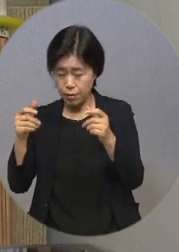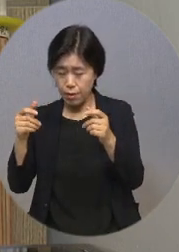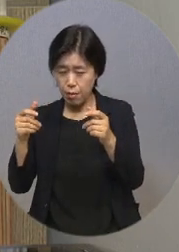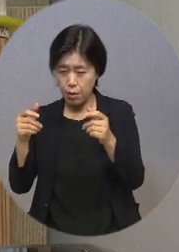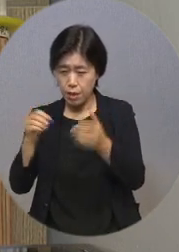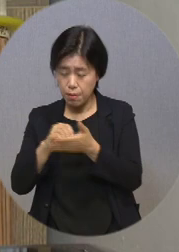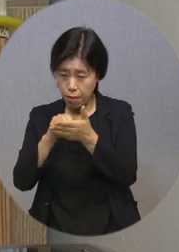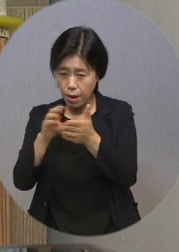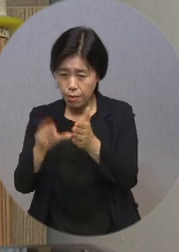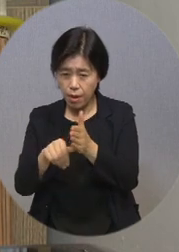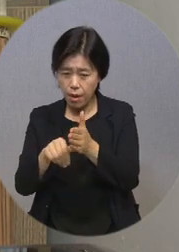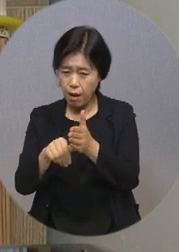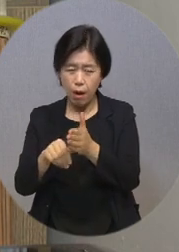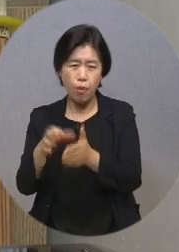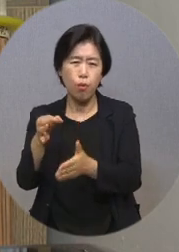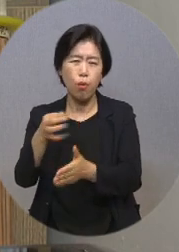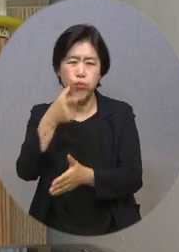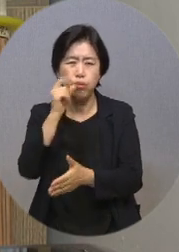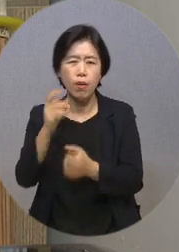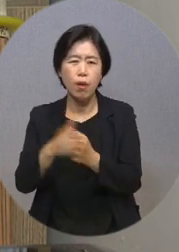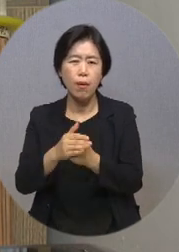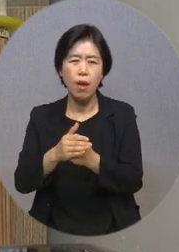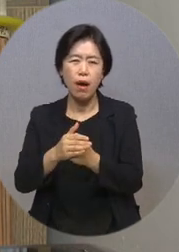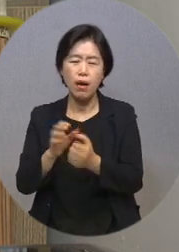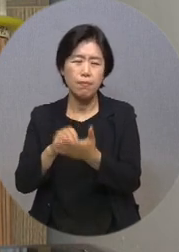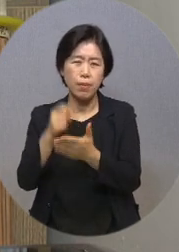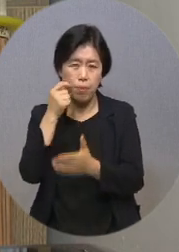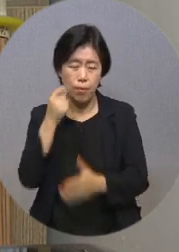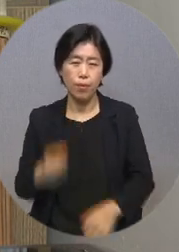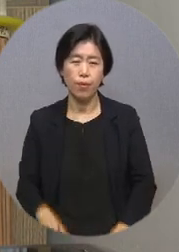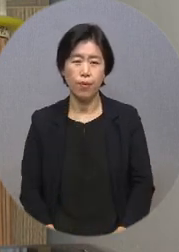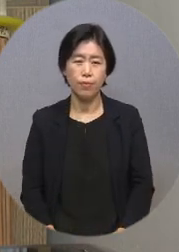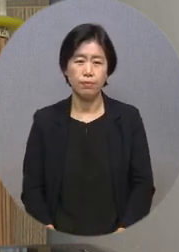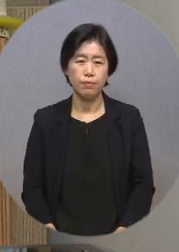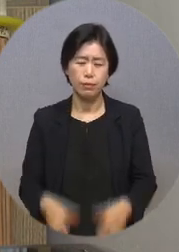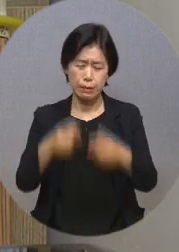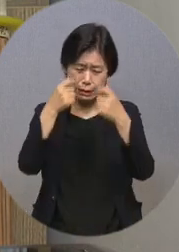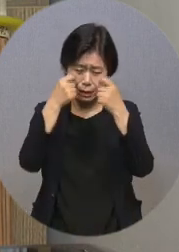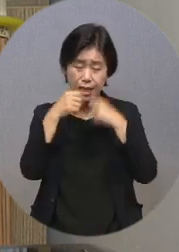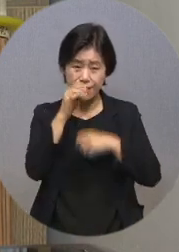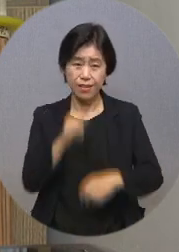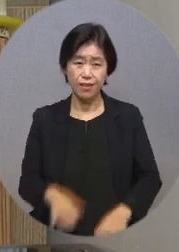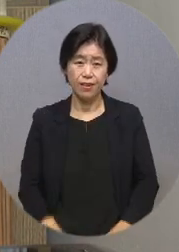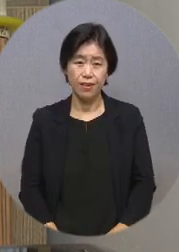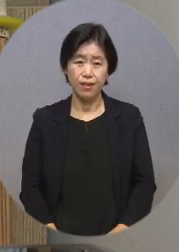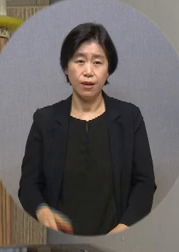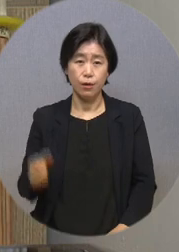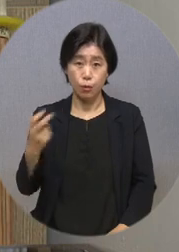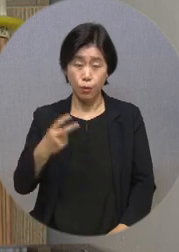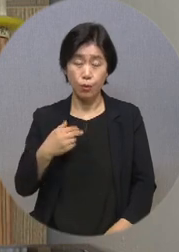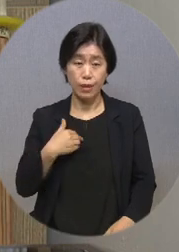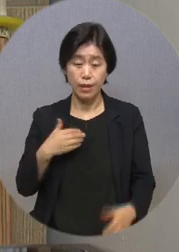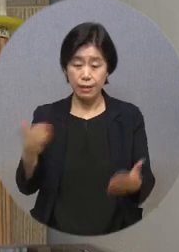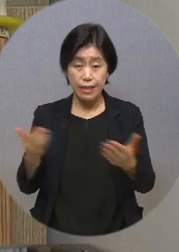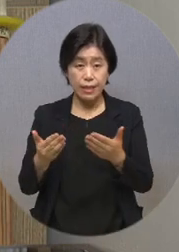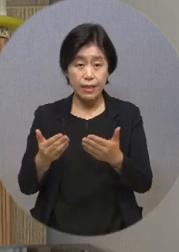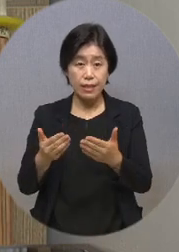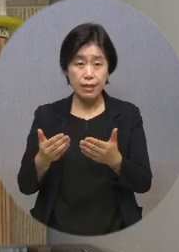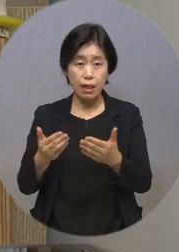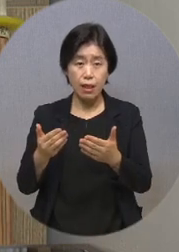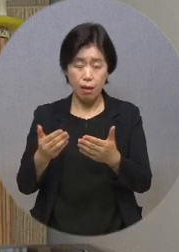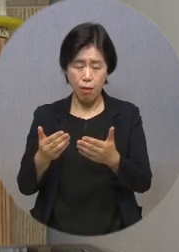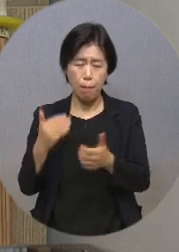아픈 그 기억도 있습니다. 그리고 무엇보다도 제가 17년 해직 기간 동안에 그 경험했었던 그런 과정 속에서